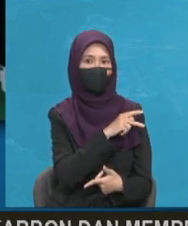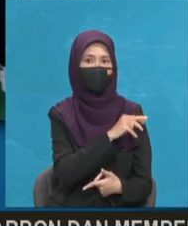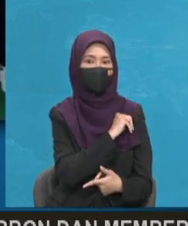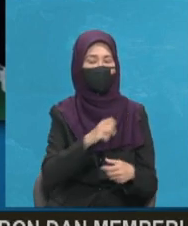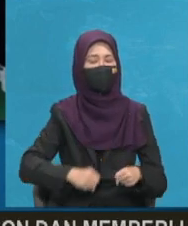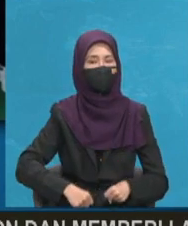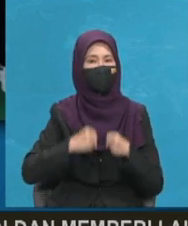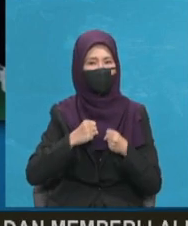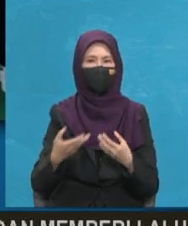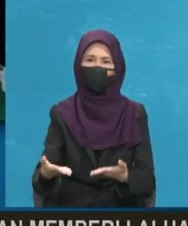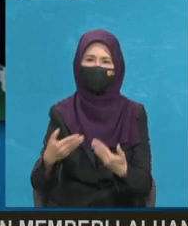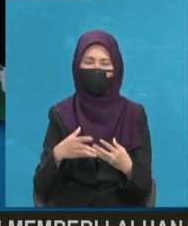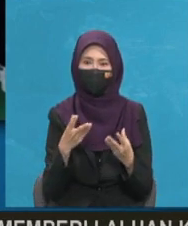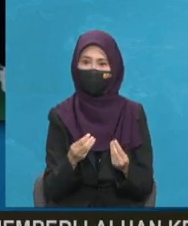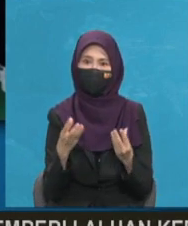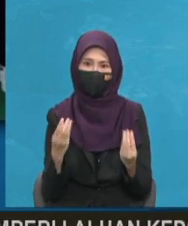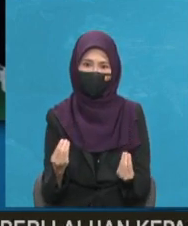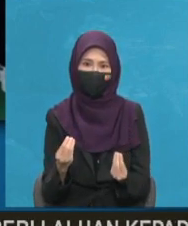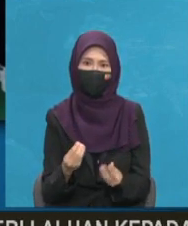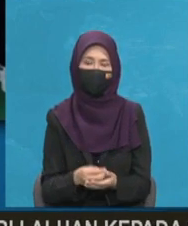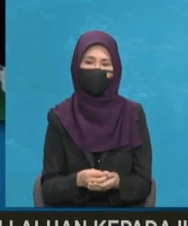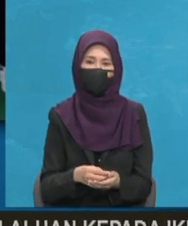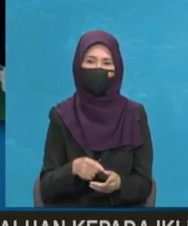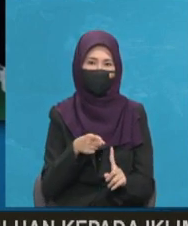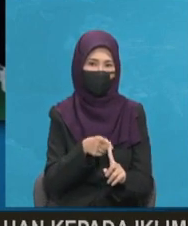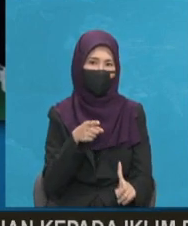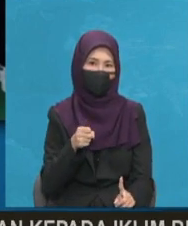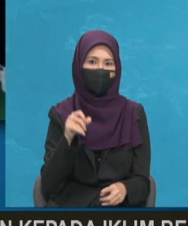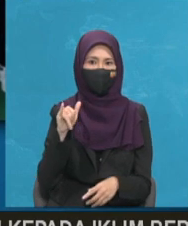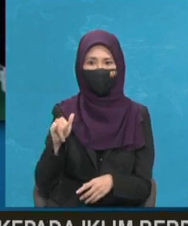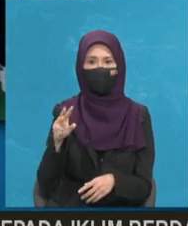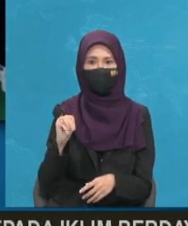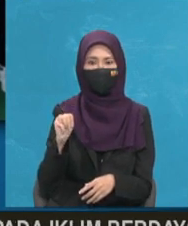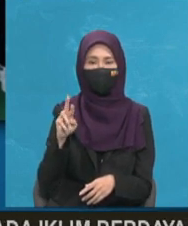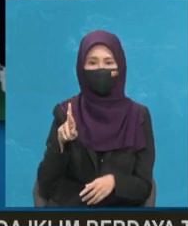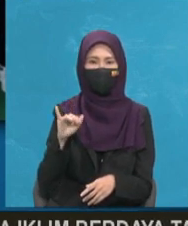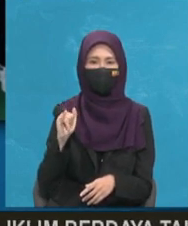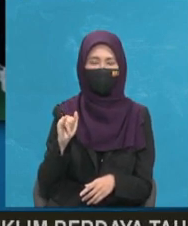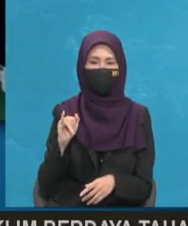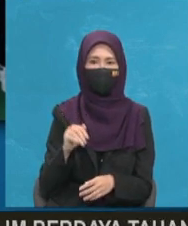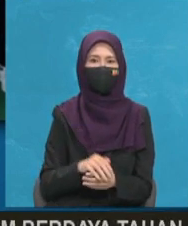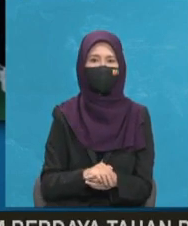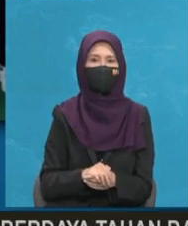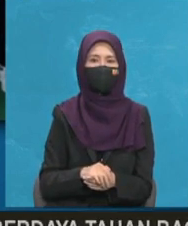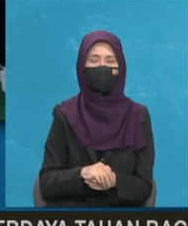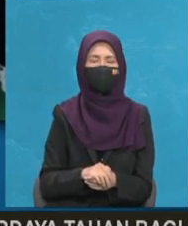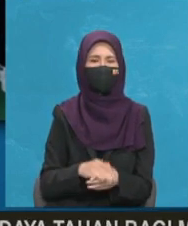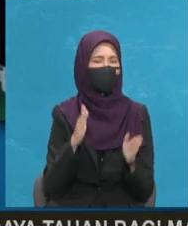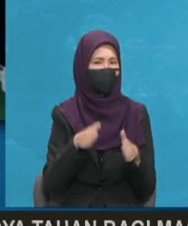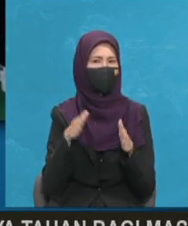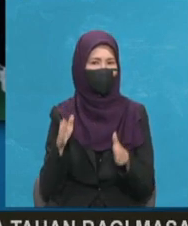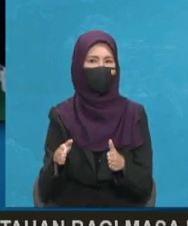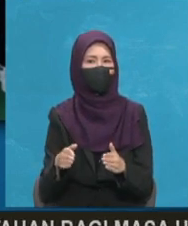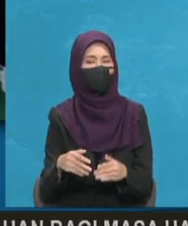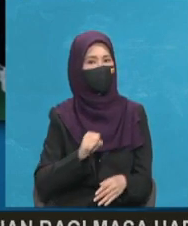menerima beberapa sumbangan para keperluan daripada Galeria webmd Innocence sendiri yang berhak serta orang-orang persendirian